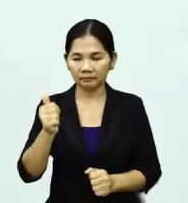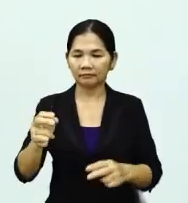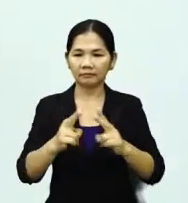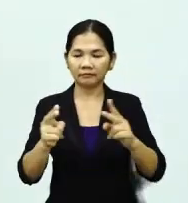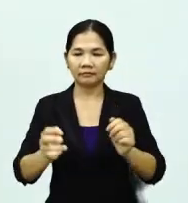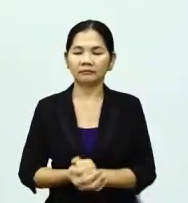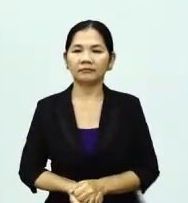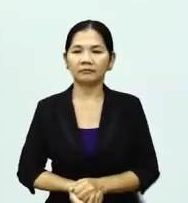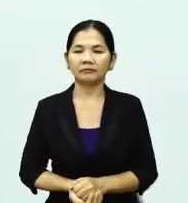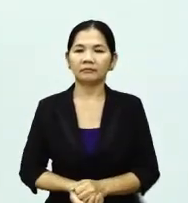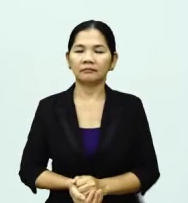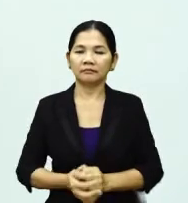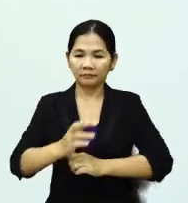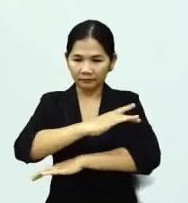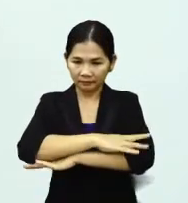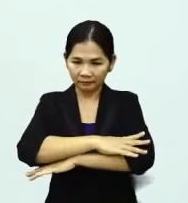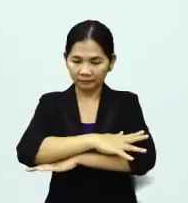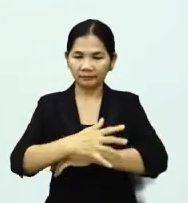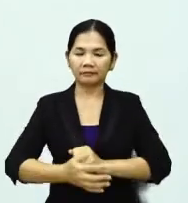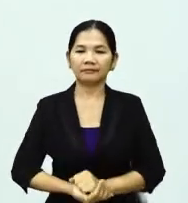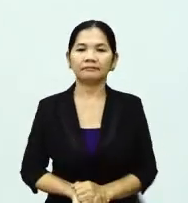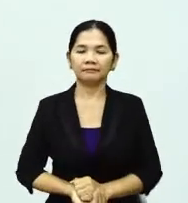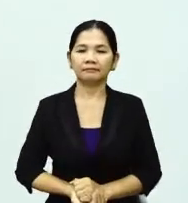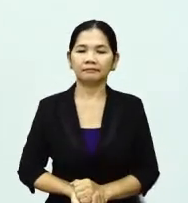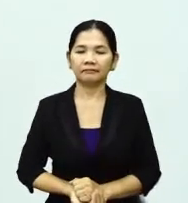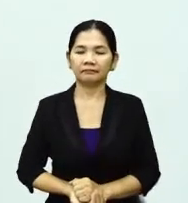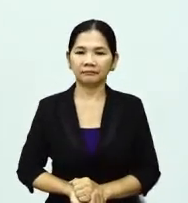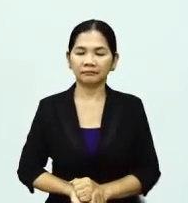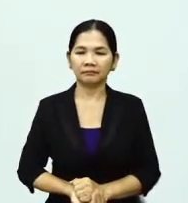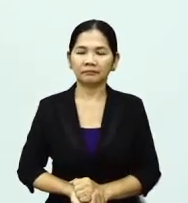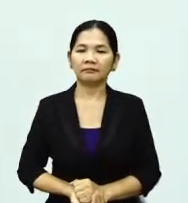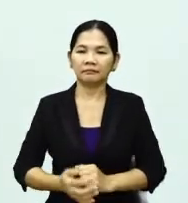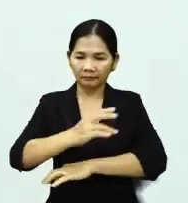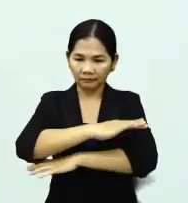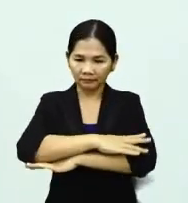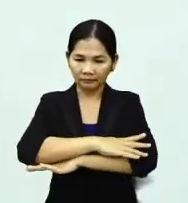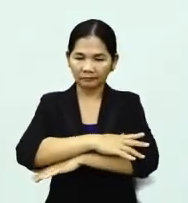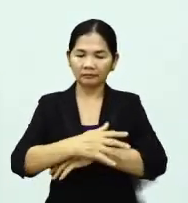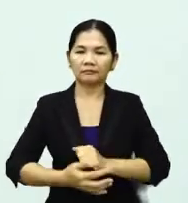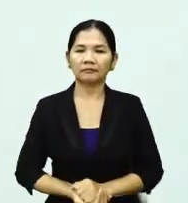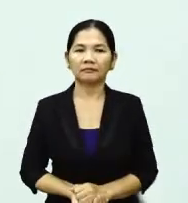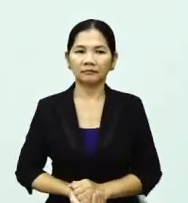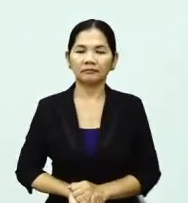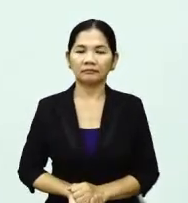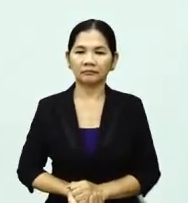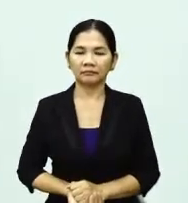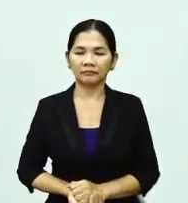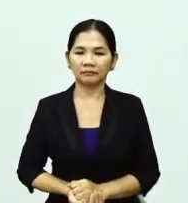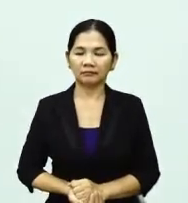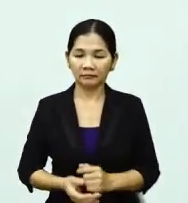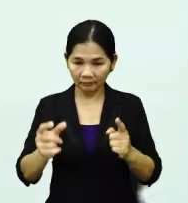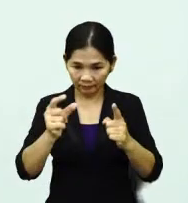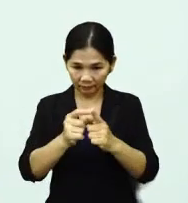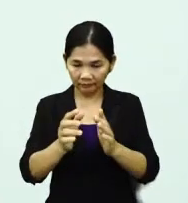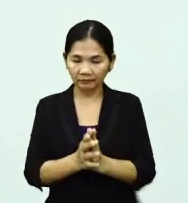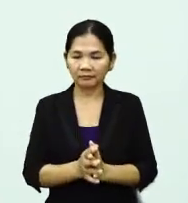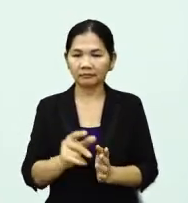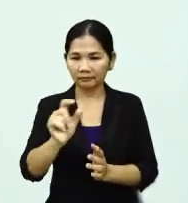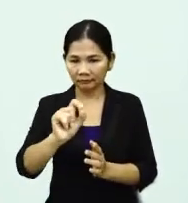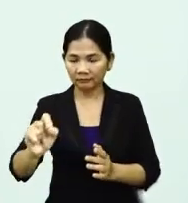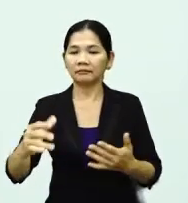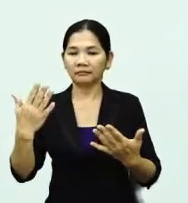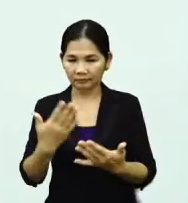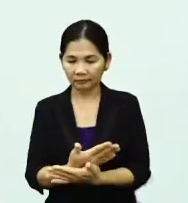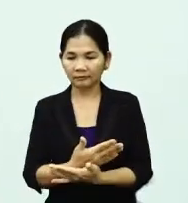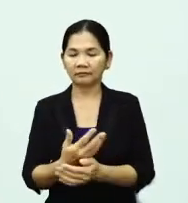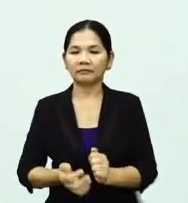ta ăn là ngọt nế, tôm nề. Chà, ăn lưu lưu con, tôm nề. Chà, ta hãy là lục biện đi chánh, sao xe biện mối.